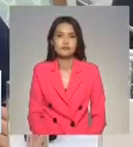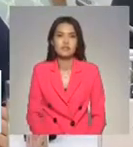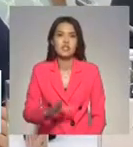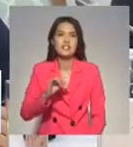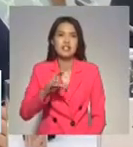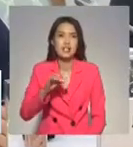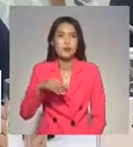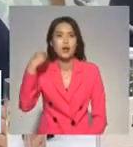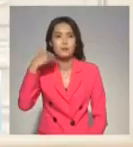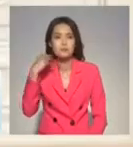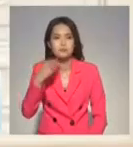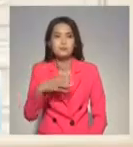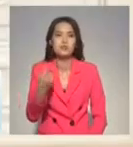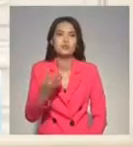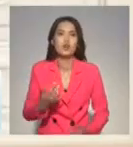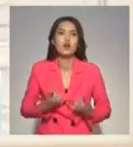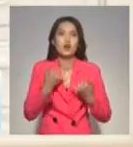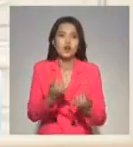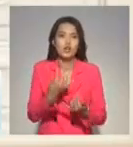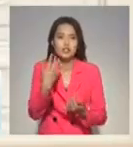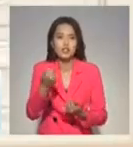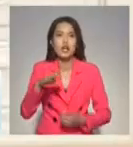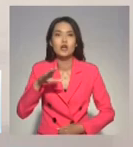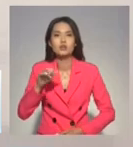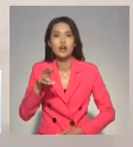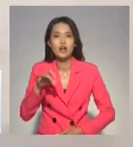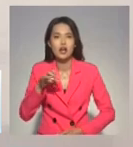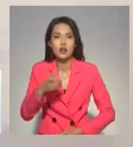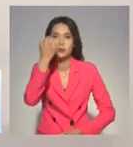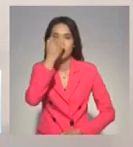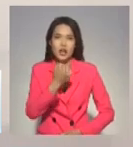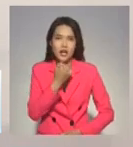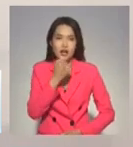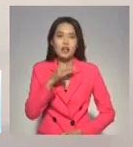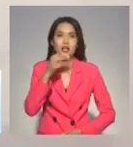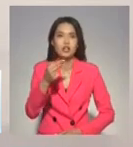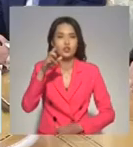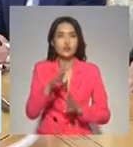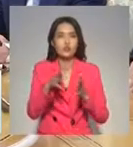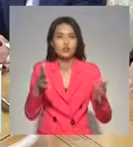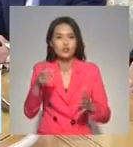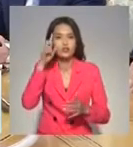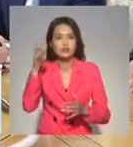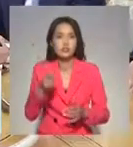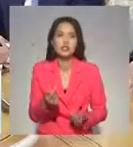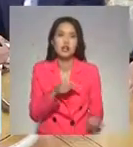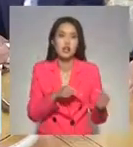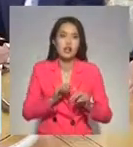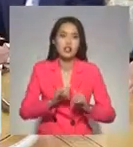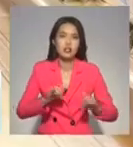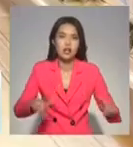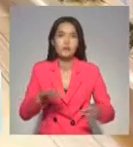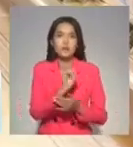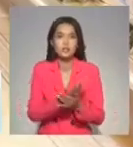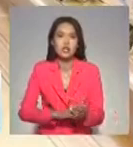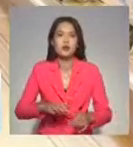Сингапур президенті көрсеткен сый құрметі үшін Қасым Жомарт Тоқаевқа алғыс айтып, екі ел арасындағы көп жақты ынтымақтастықты дамытуға